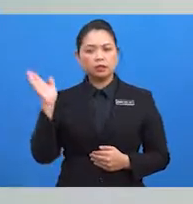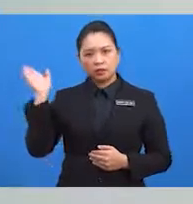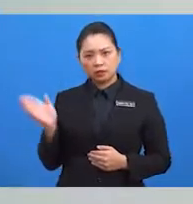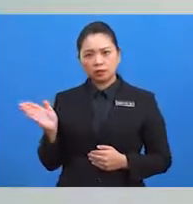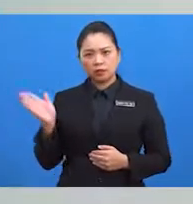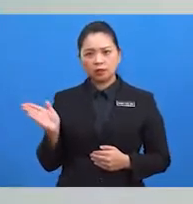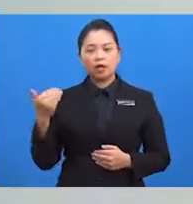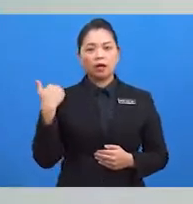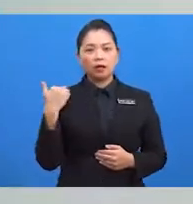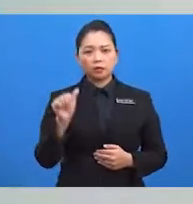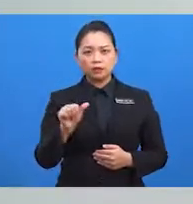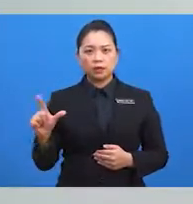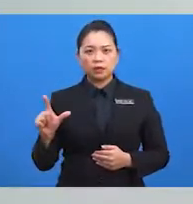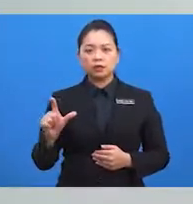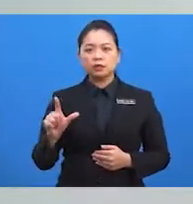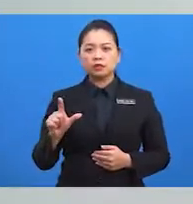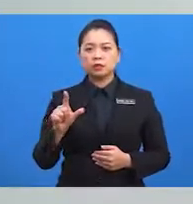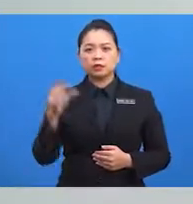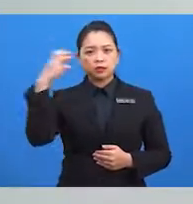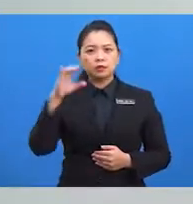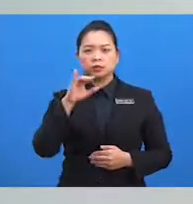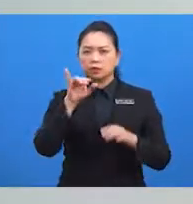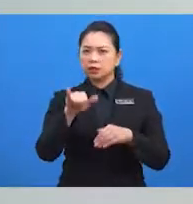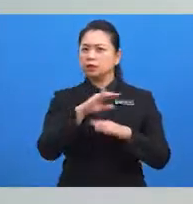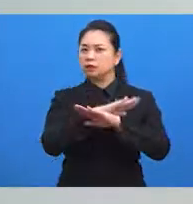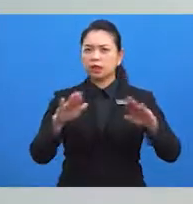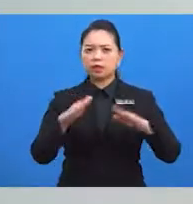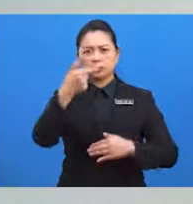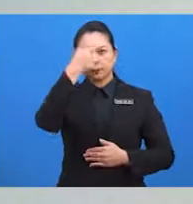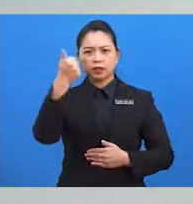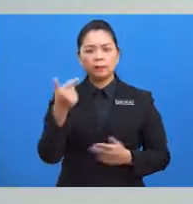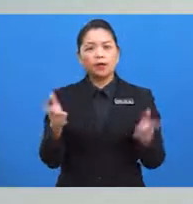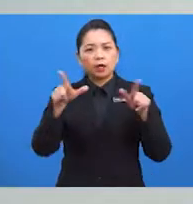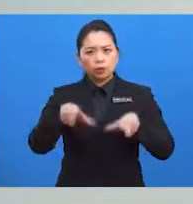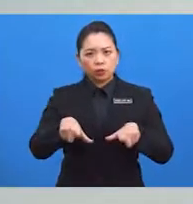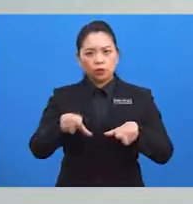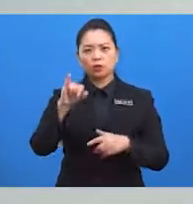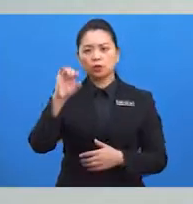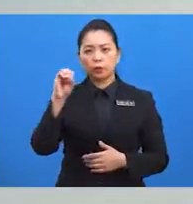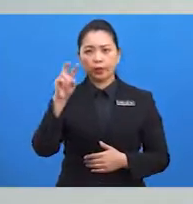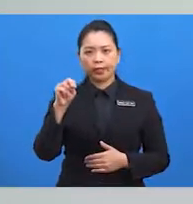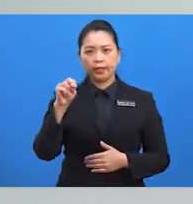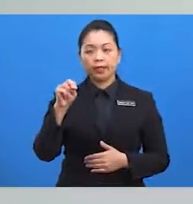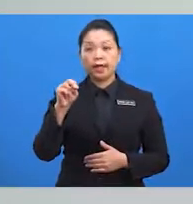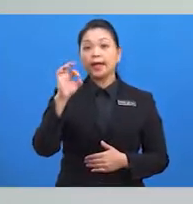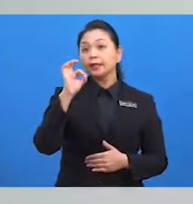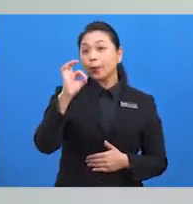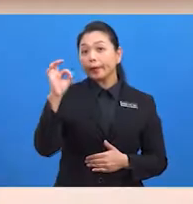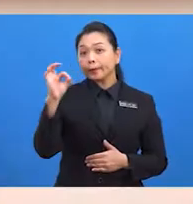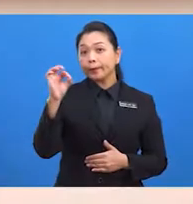ialah sinaran yang tidak menyebabkan berlakunya berayunan atom-atom